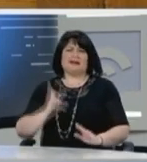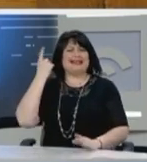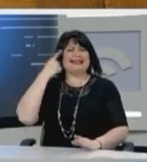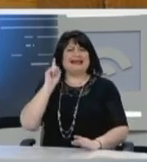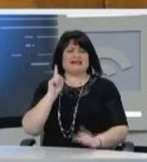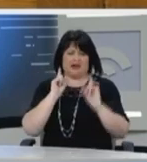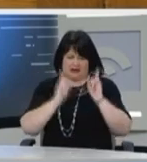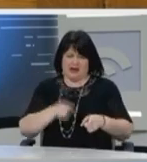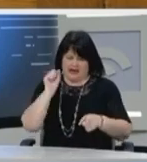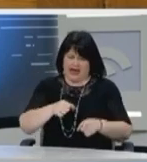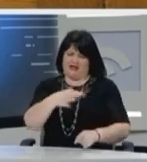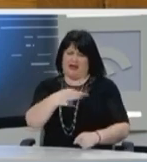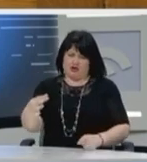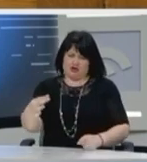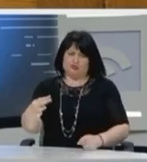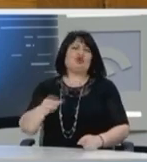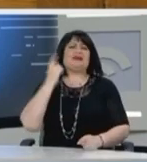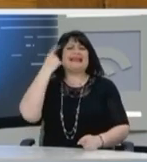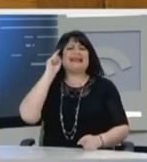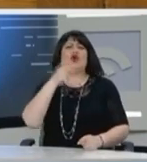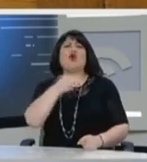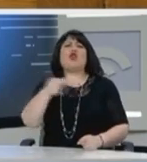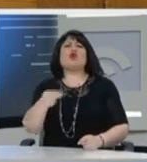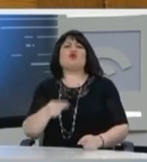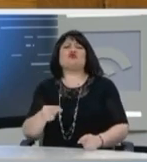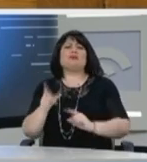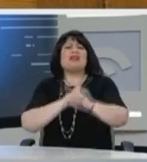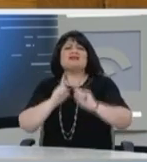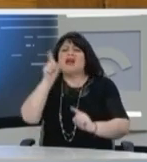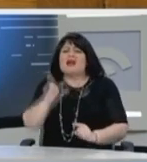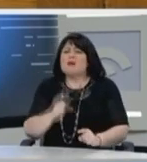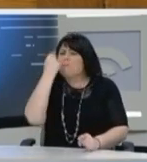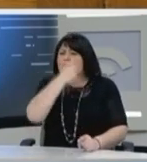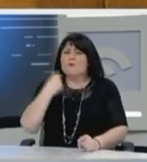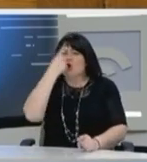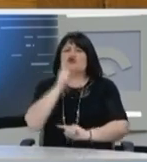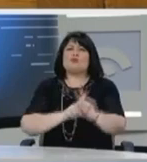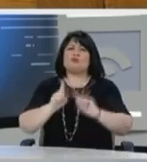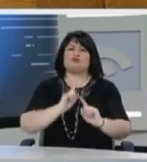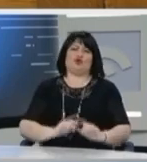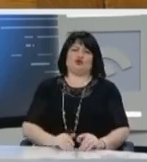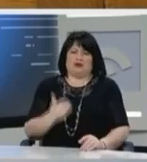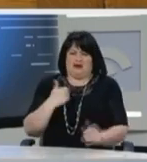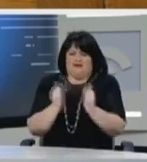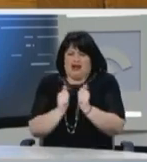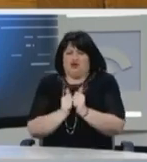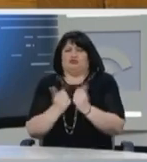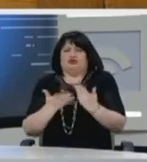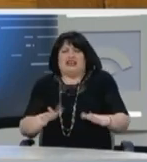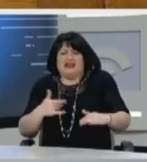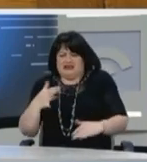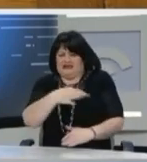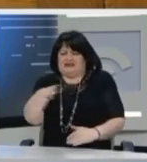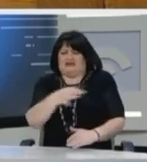που εγκρίνει το διορισμό να έχει μόνο κωδικό, να μην ξέρει ποιος είσαι. Αλλιώς άμα βάζει ο καθένας στους δικούς του, τι θα γίνει